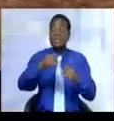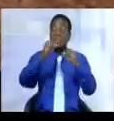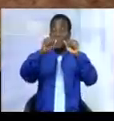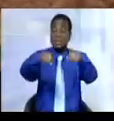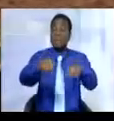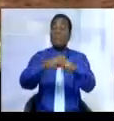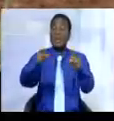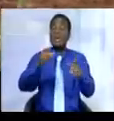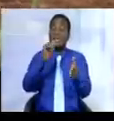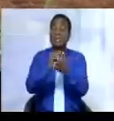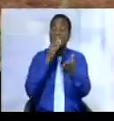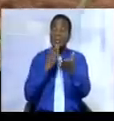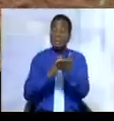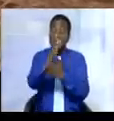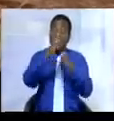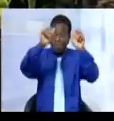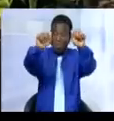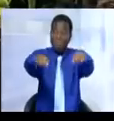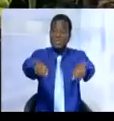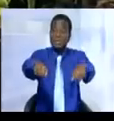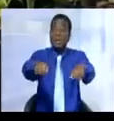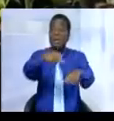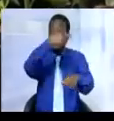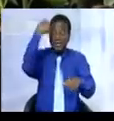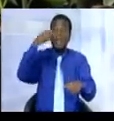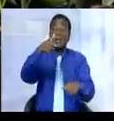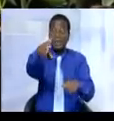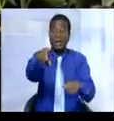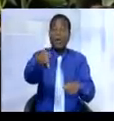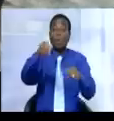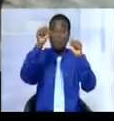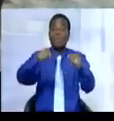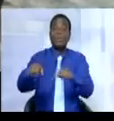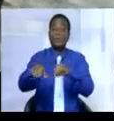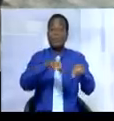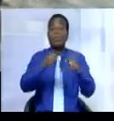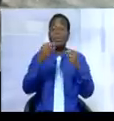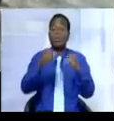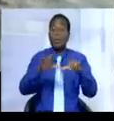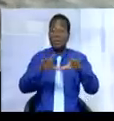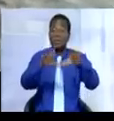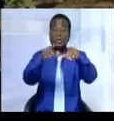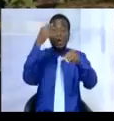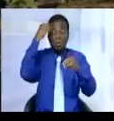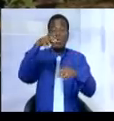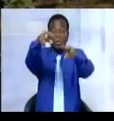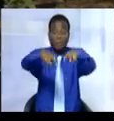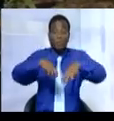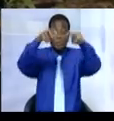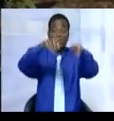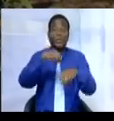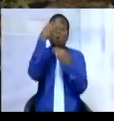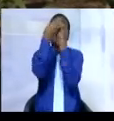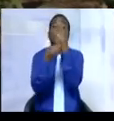moderniser et accélérer l'agriculture ivoirienne, le gouvernement a ouvert plusieurs chantiers dans le cadre du Programme